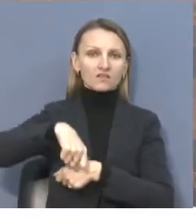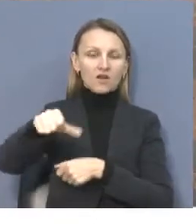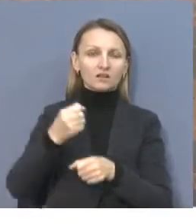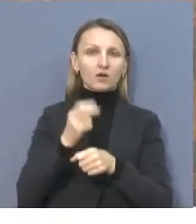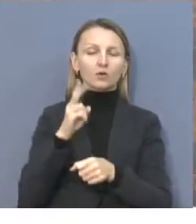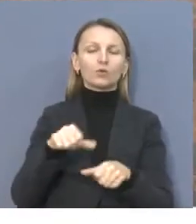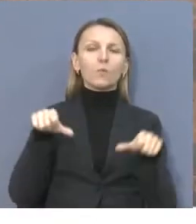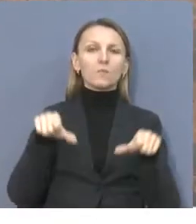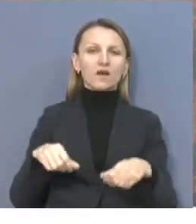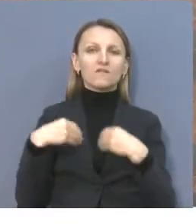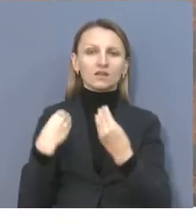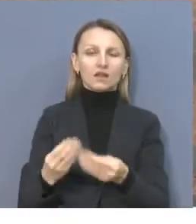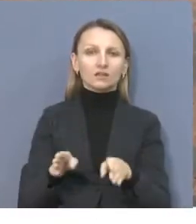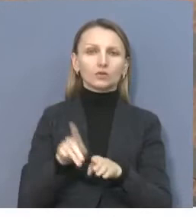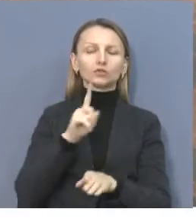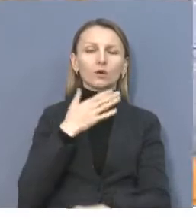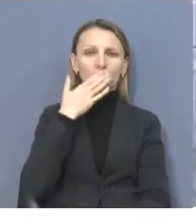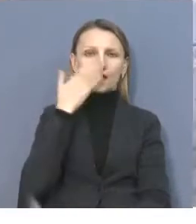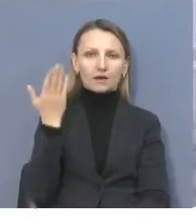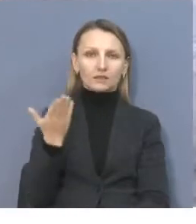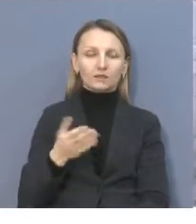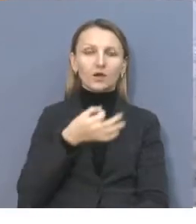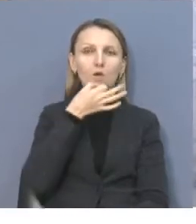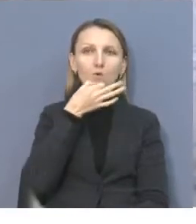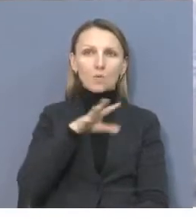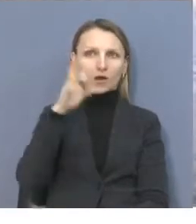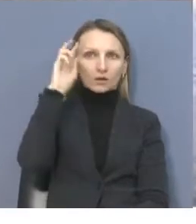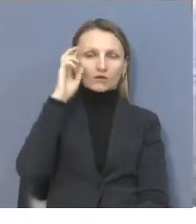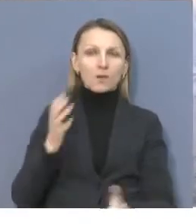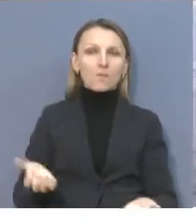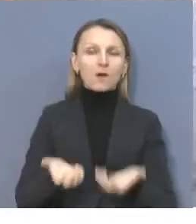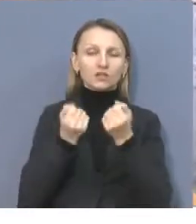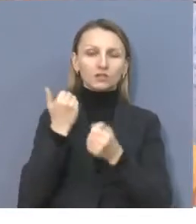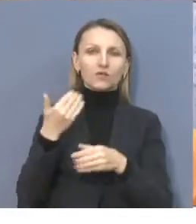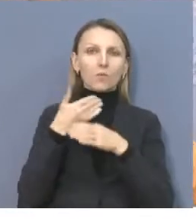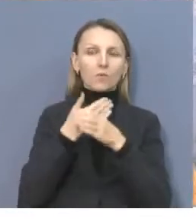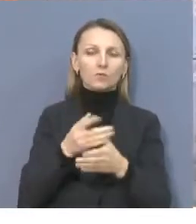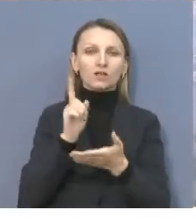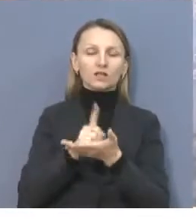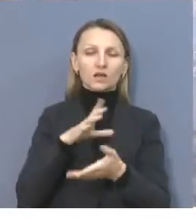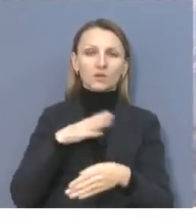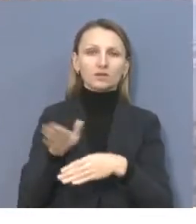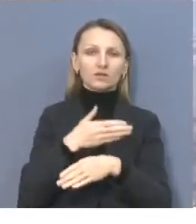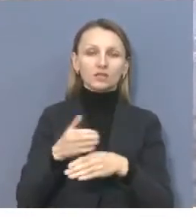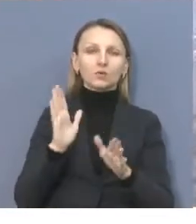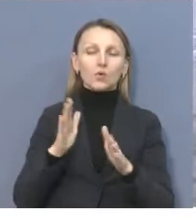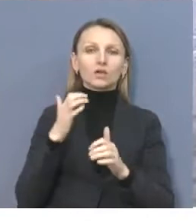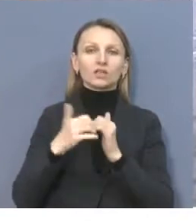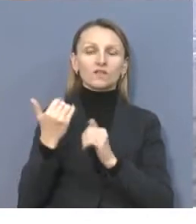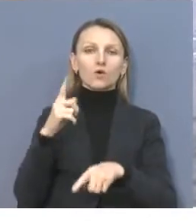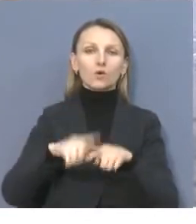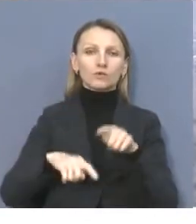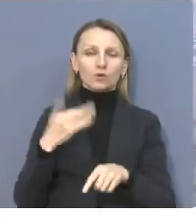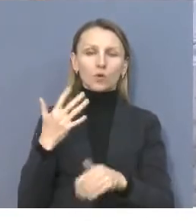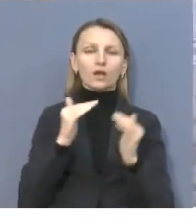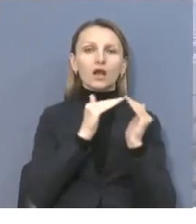давал ему такие права что за наглость любая государственная поддержка с его помощью распределяются только среди его родственников сколько